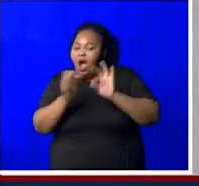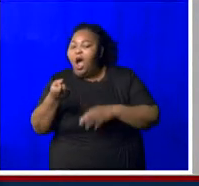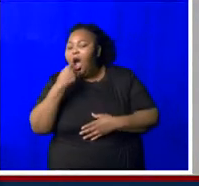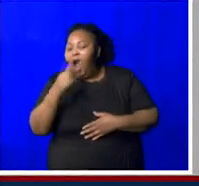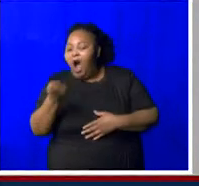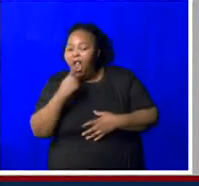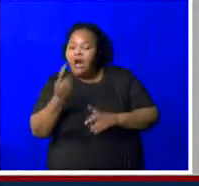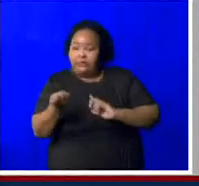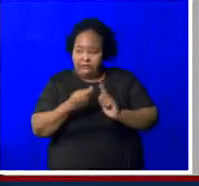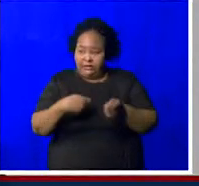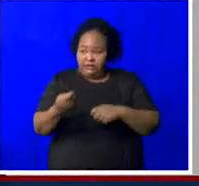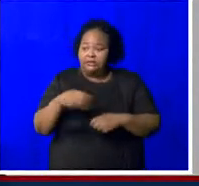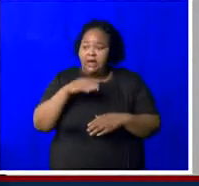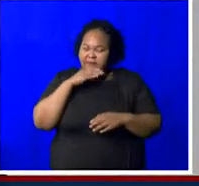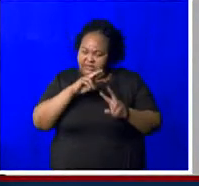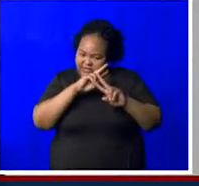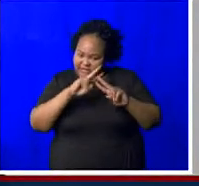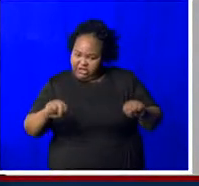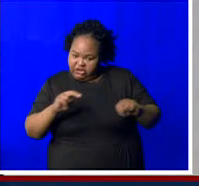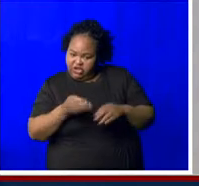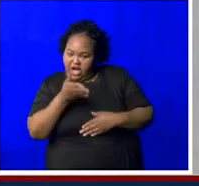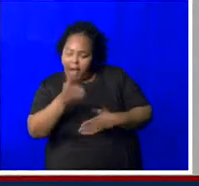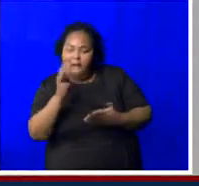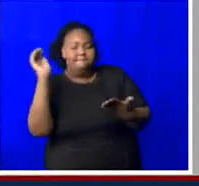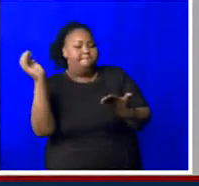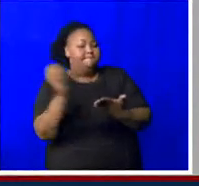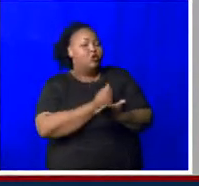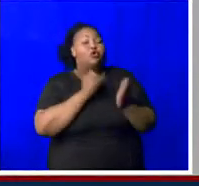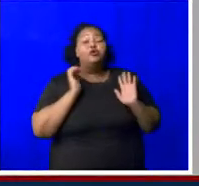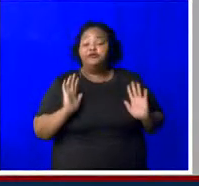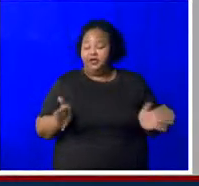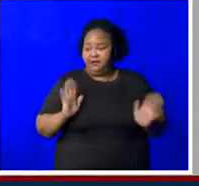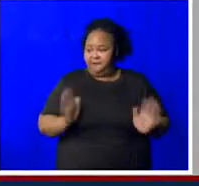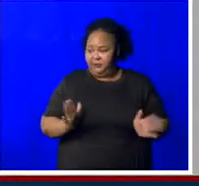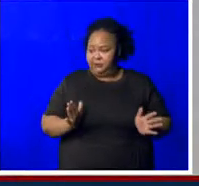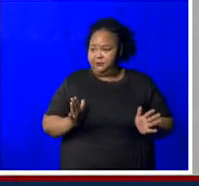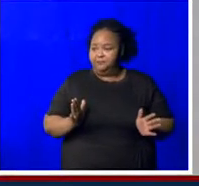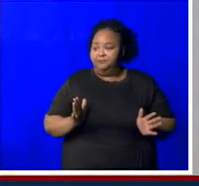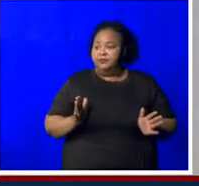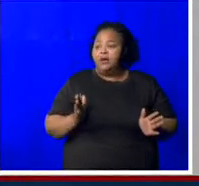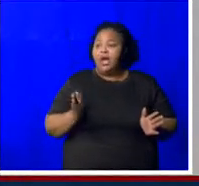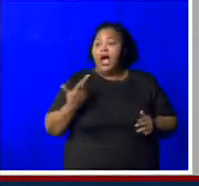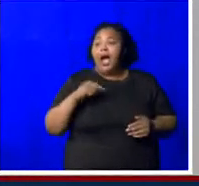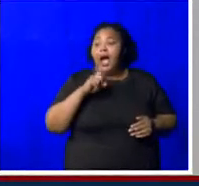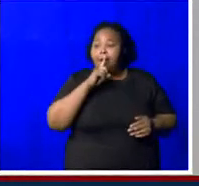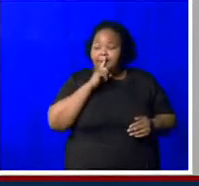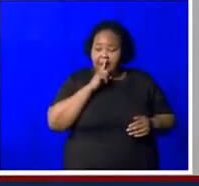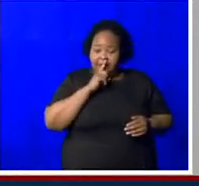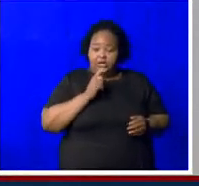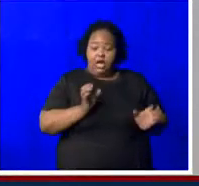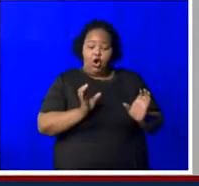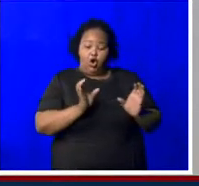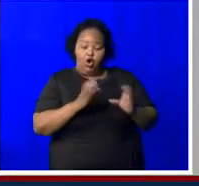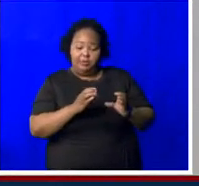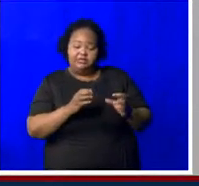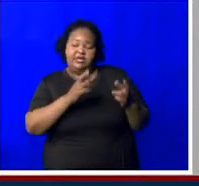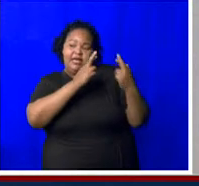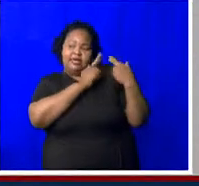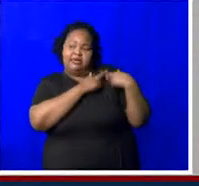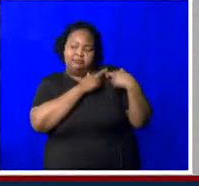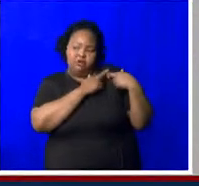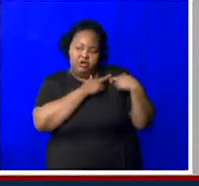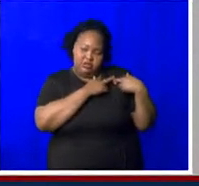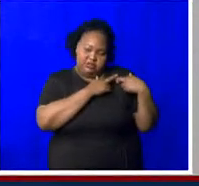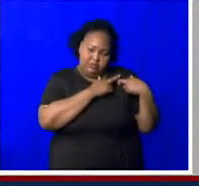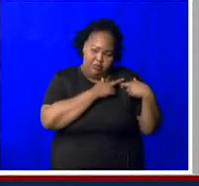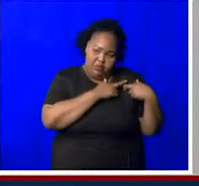tindzawo kepha ke libandla lethu lelibuka kucwaninga kwemithi nekulawula ekungena nekuphuma kwemithi kule live lesithi